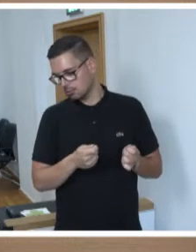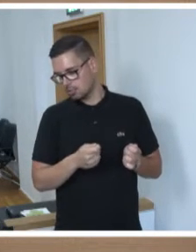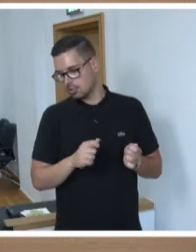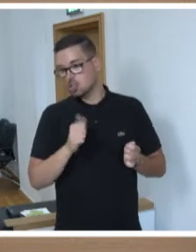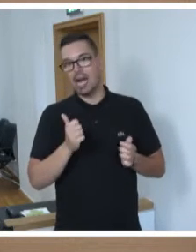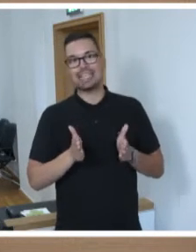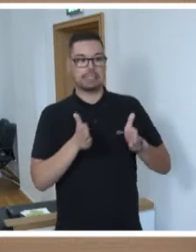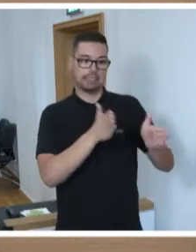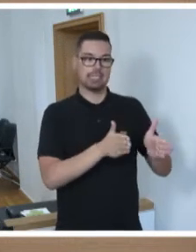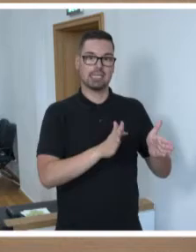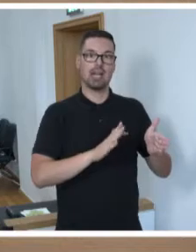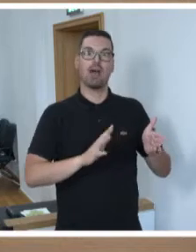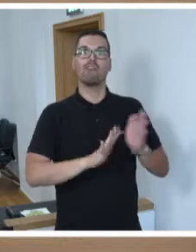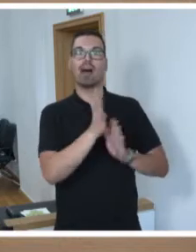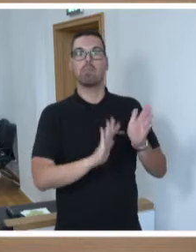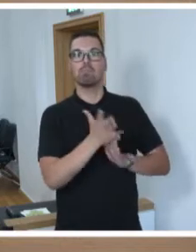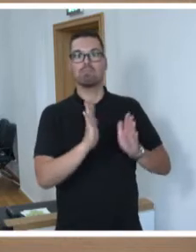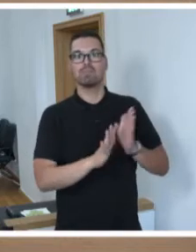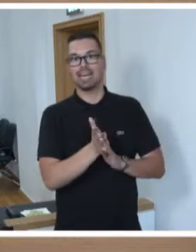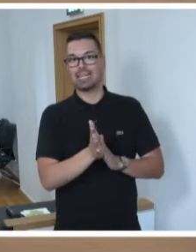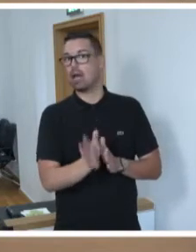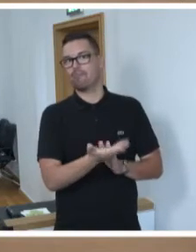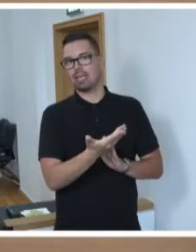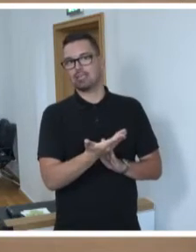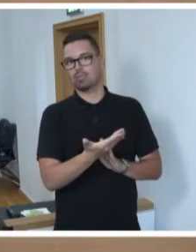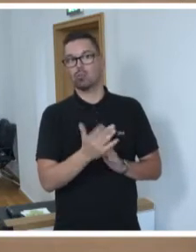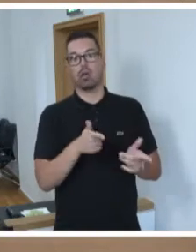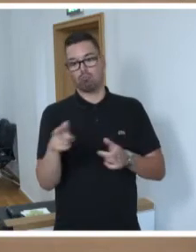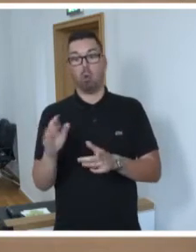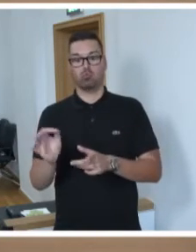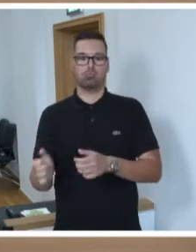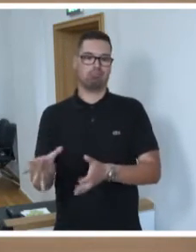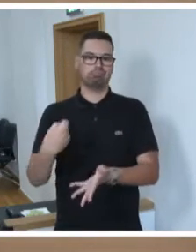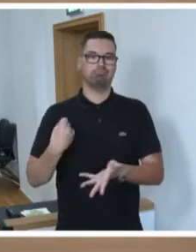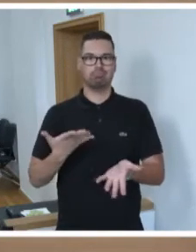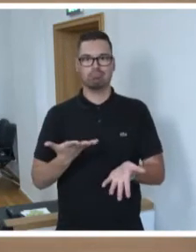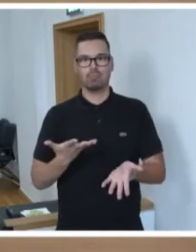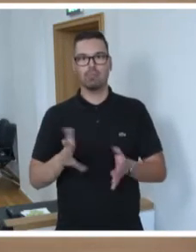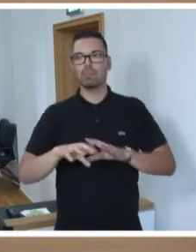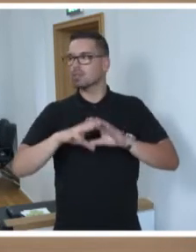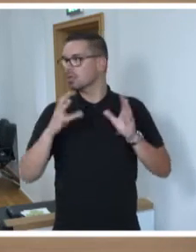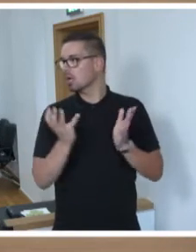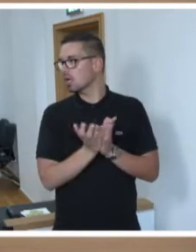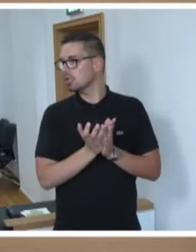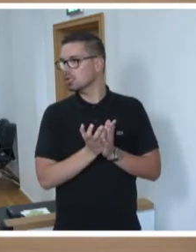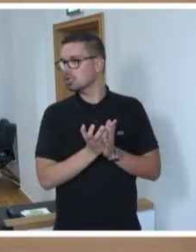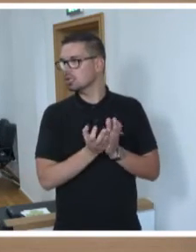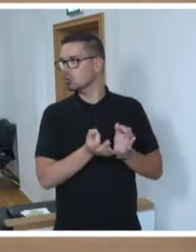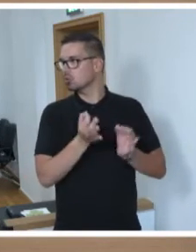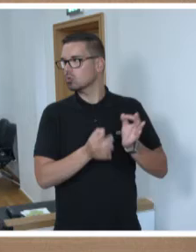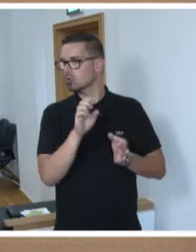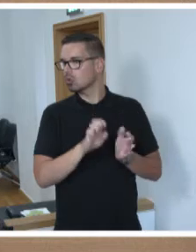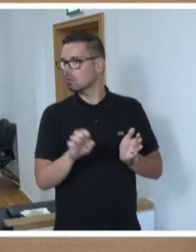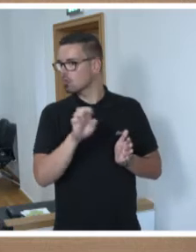eine Art des Verbrenners, eine Art des Antriebs eben bevorzugen. Und das, was Sozialdemokraten und Grüne auf europäischer